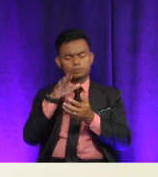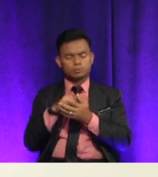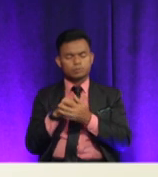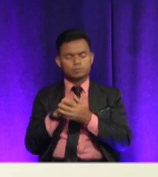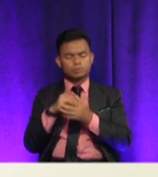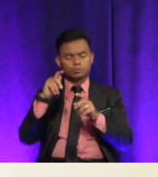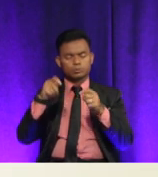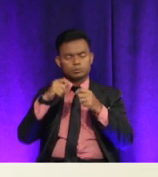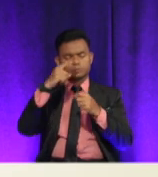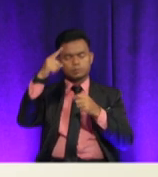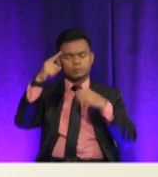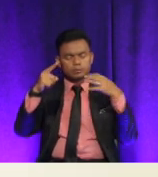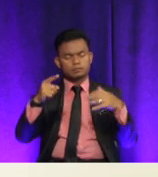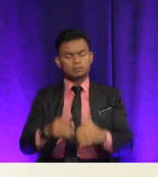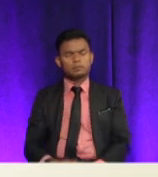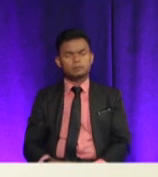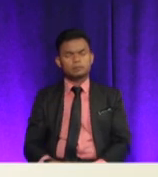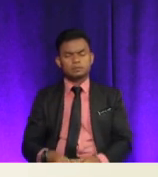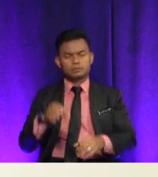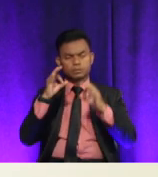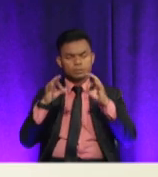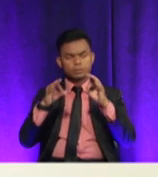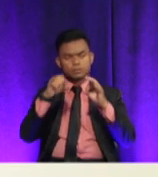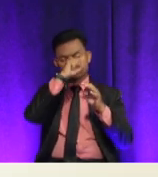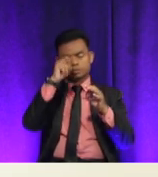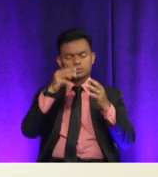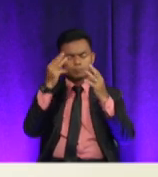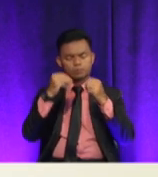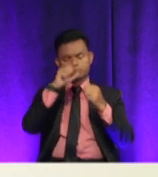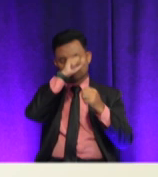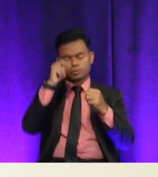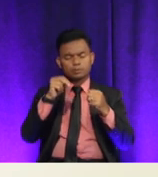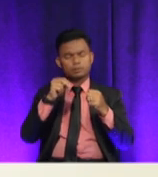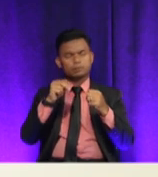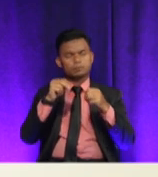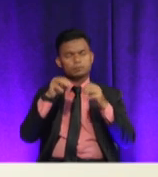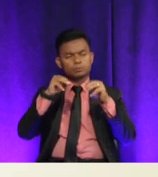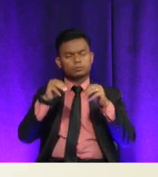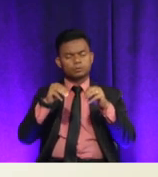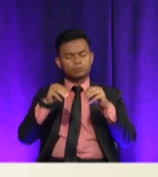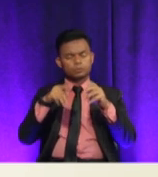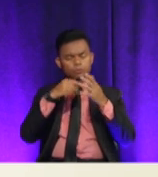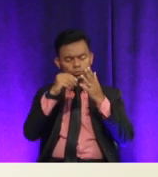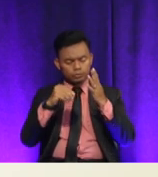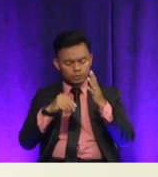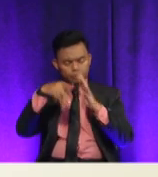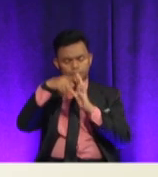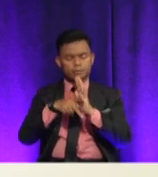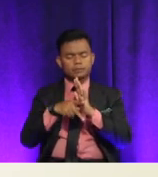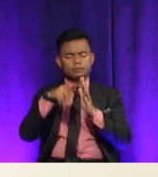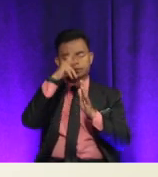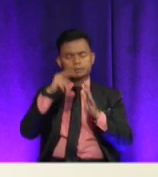dia oke maksudnya kalau soalan minta persoalan murid-murid perlu tulis perkataan persoalan ini penting oke